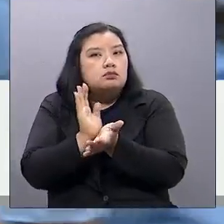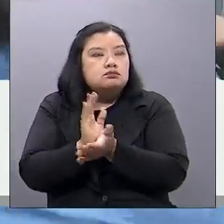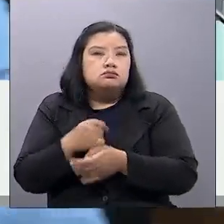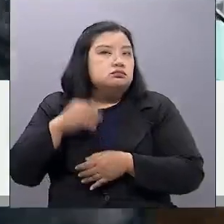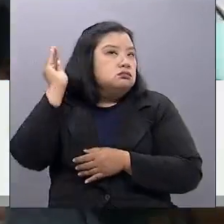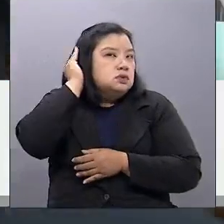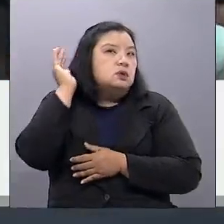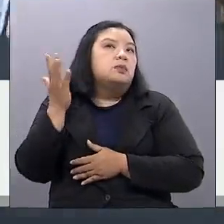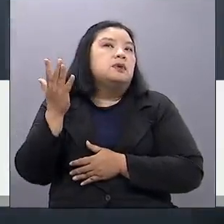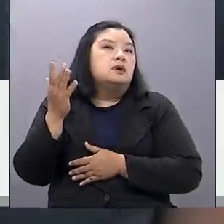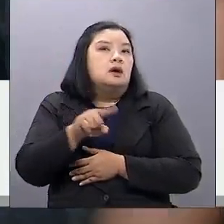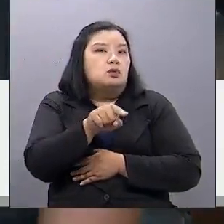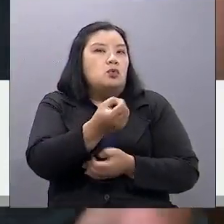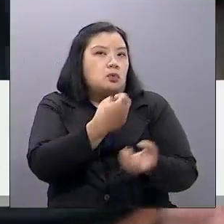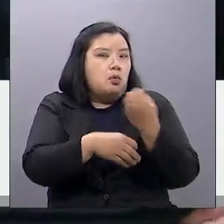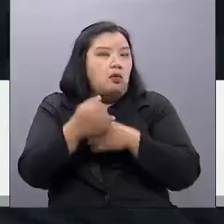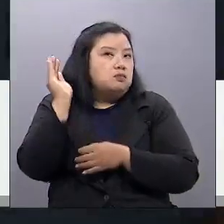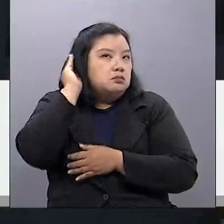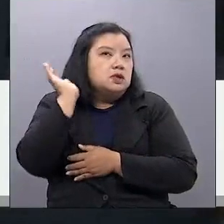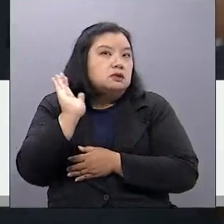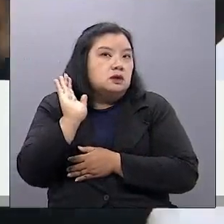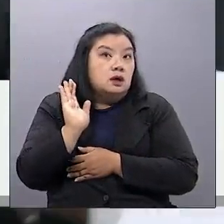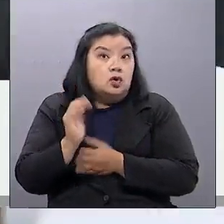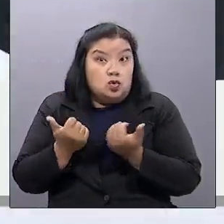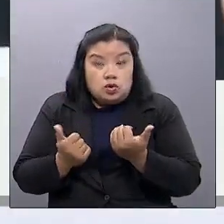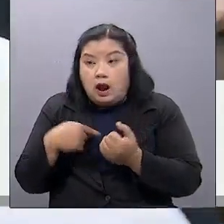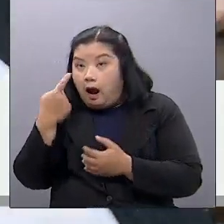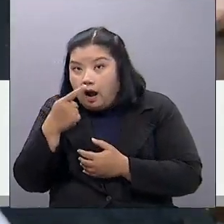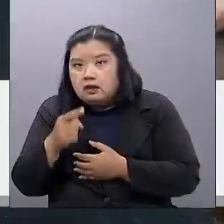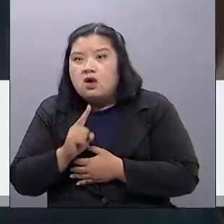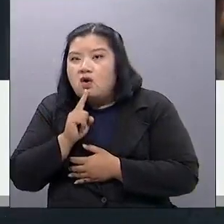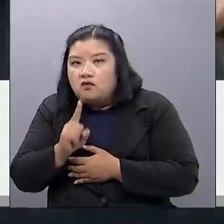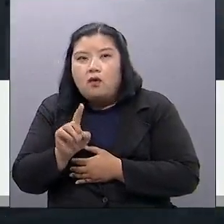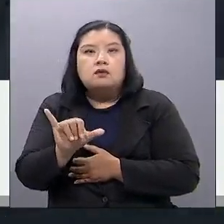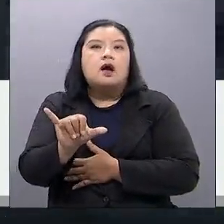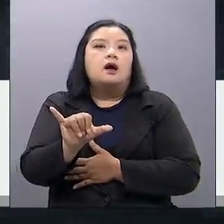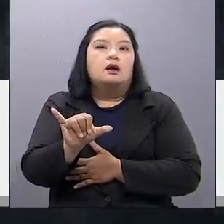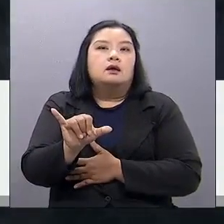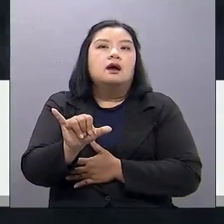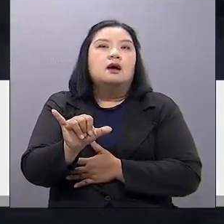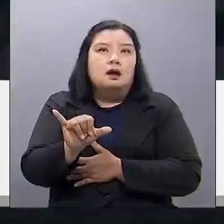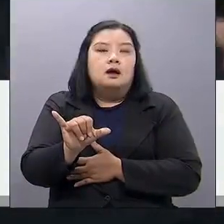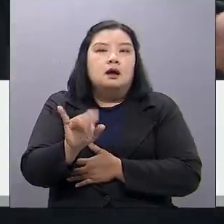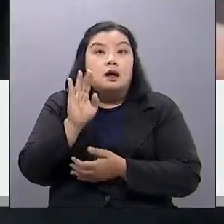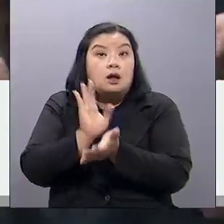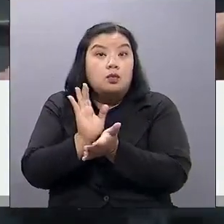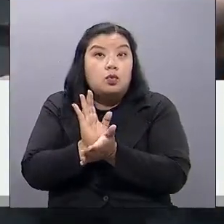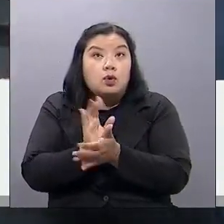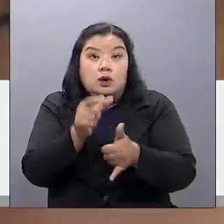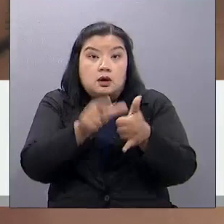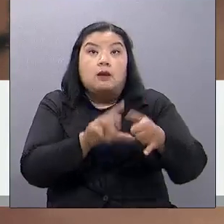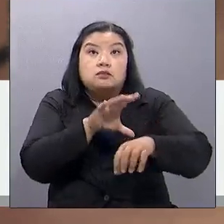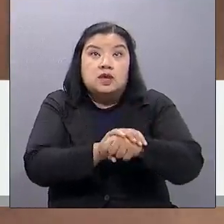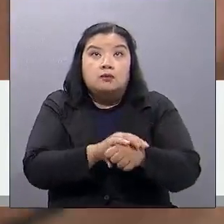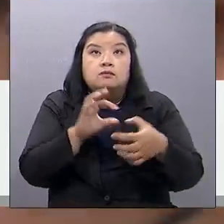คำให้การของกลุ่มผู้ต้องหาแต่ตอนนี้ยังไม่มีผู้เสียหายมาแจ้งความร้องทุกข์ทำให้ตำรวจไม่สามารถแจ้งข้อกล่าวหาช่อโกง